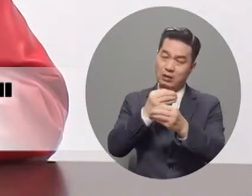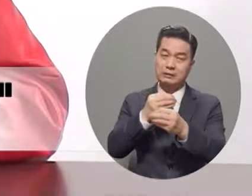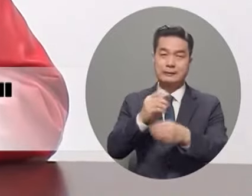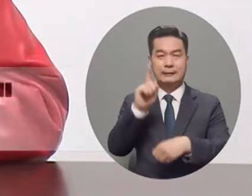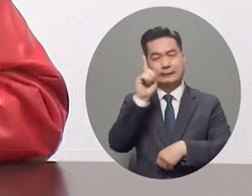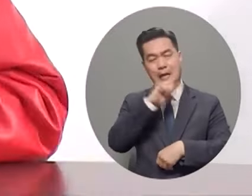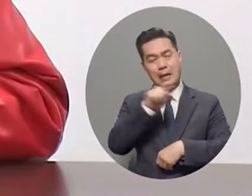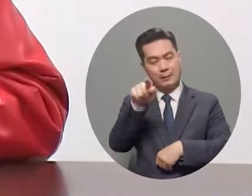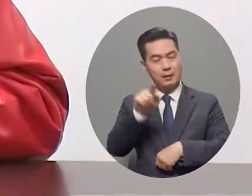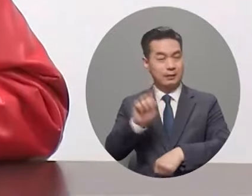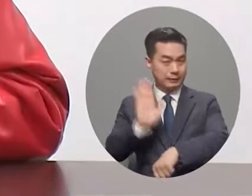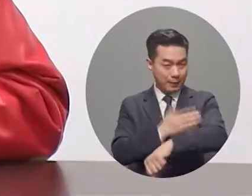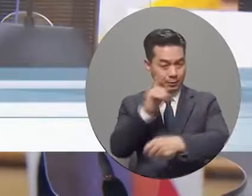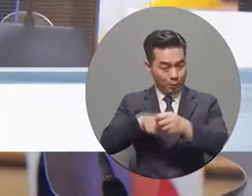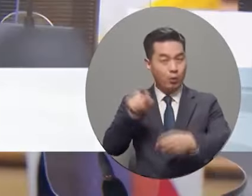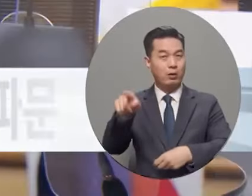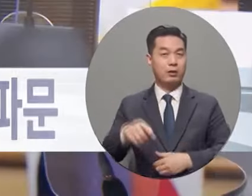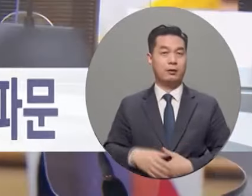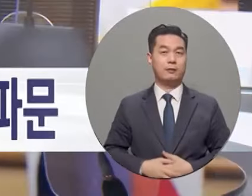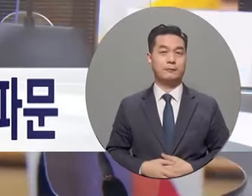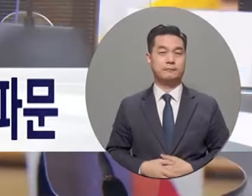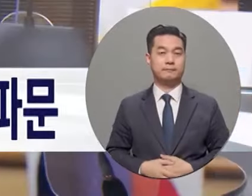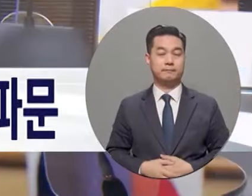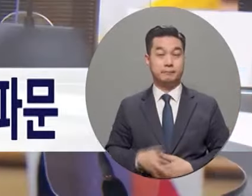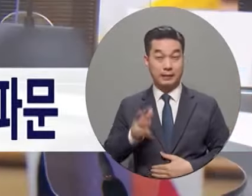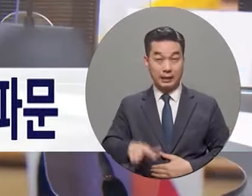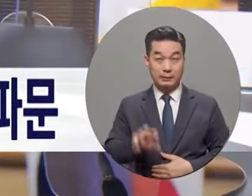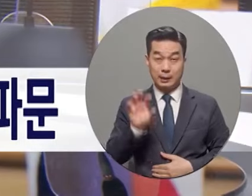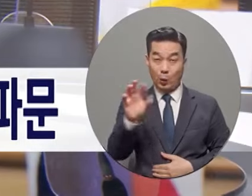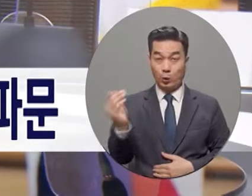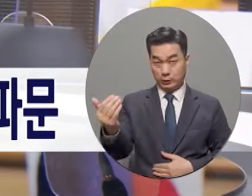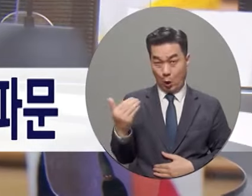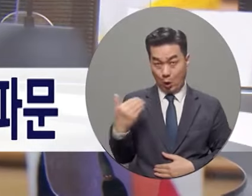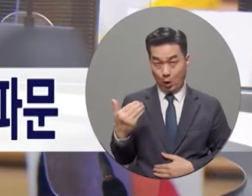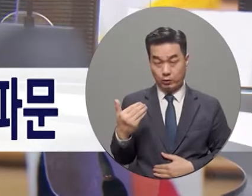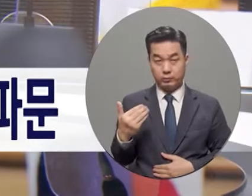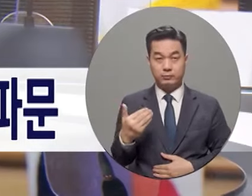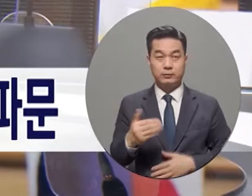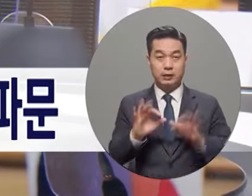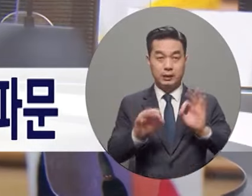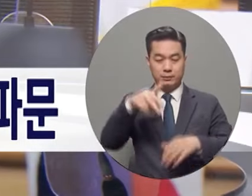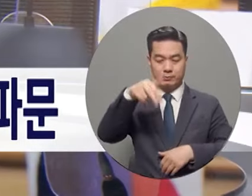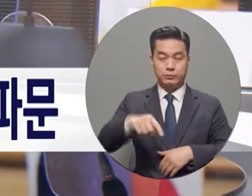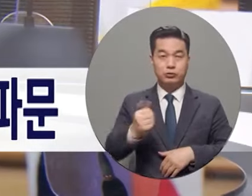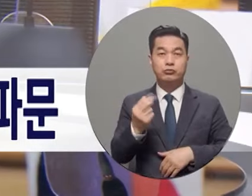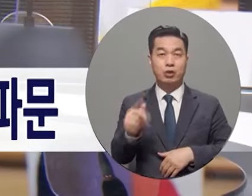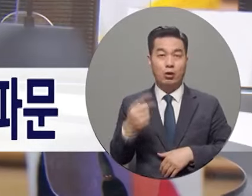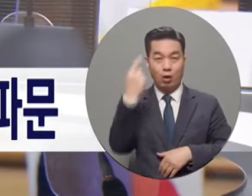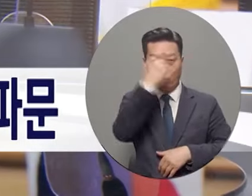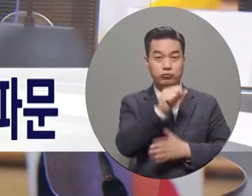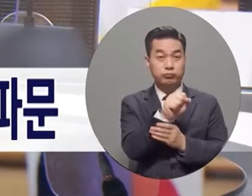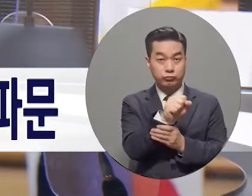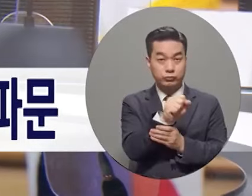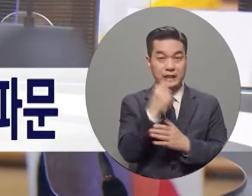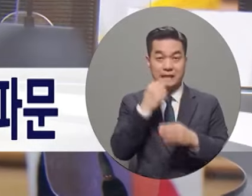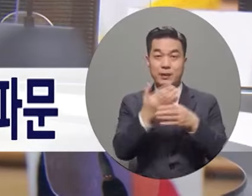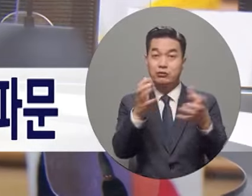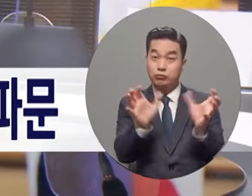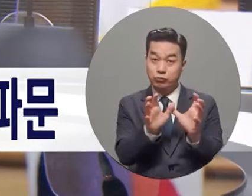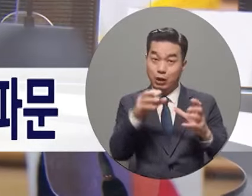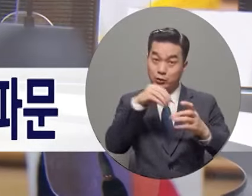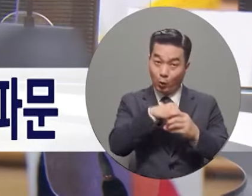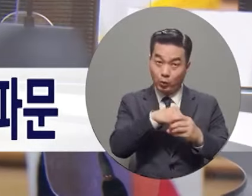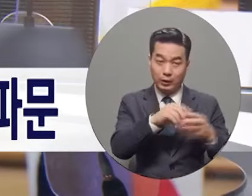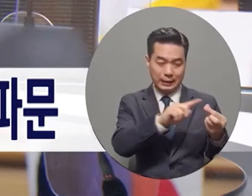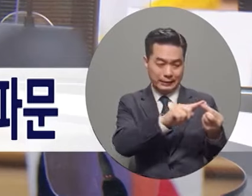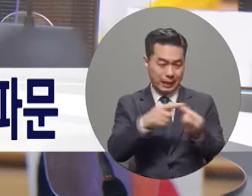배치라는 주장입니다 하지만 로고가 뜨기 전 화면에는 김준혁 후보의 얼굴과 민주당 소속임을 밝히는